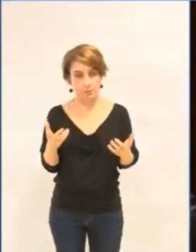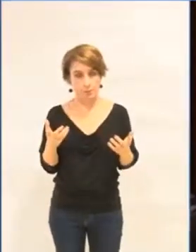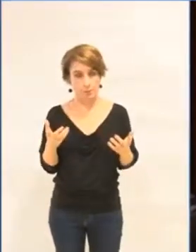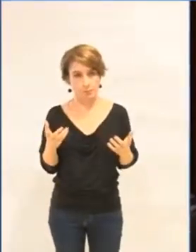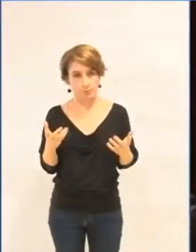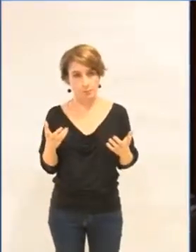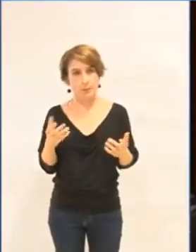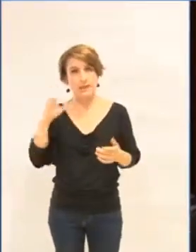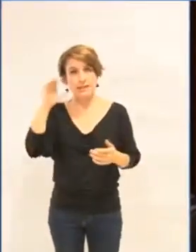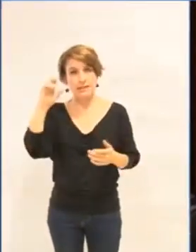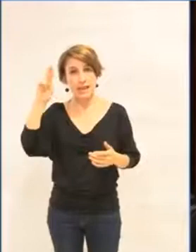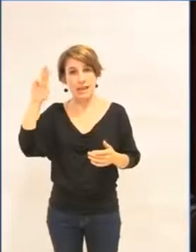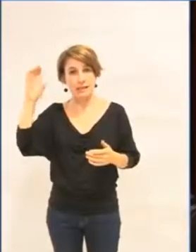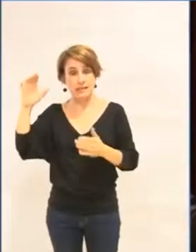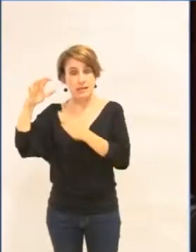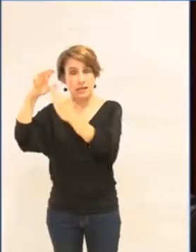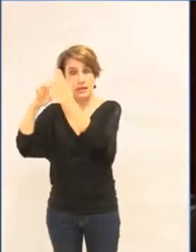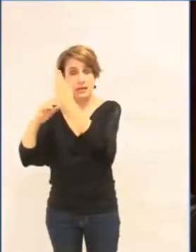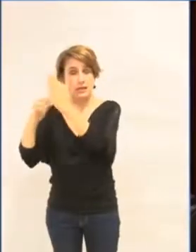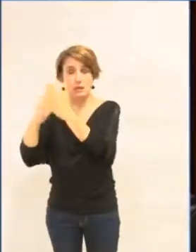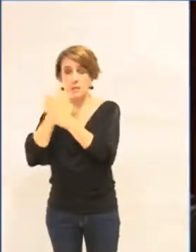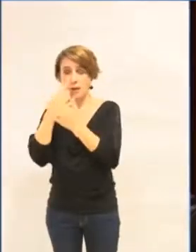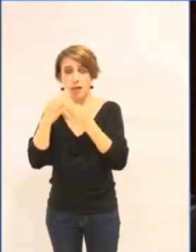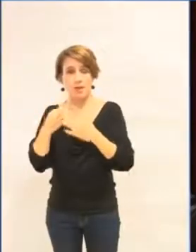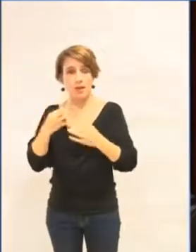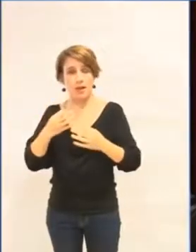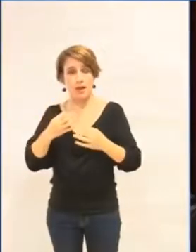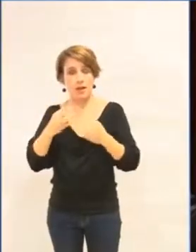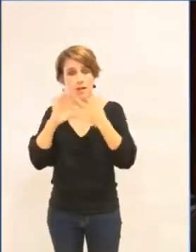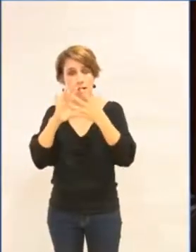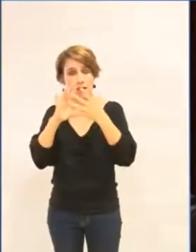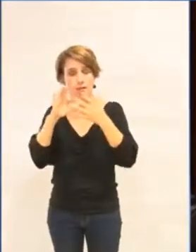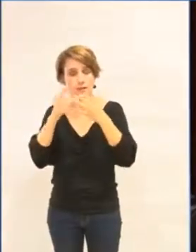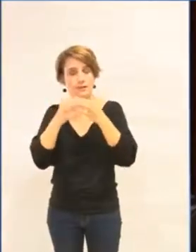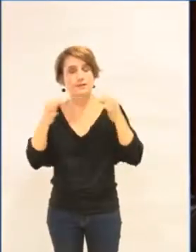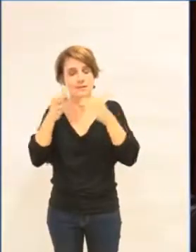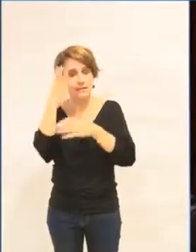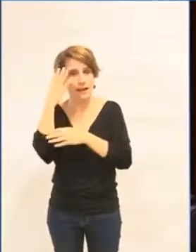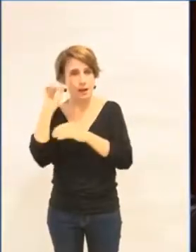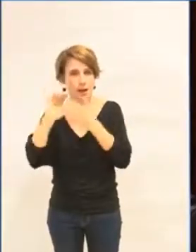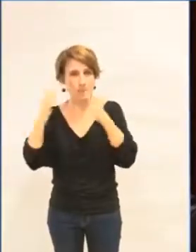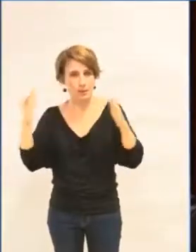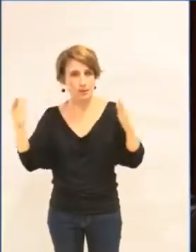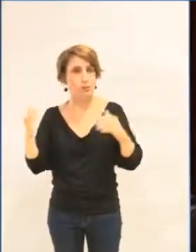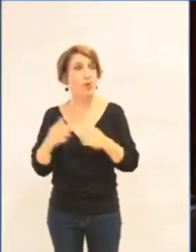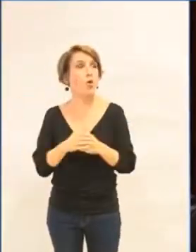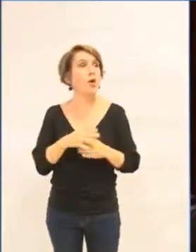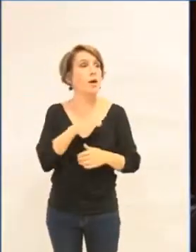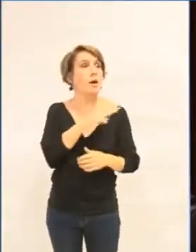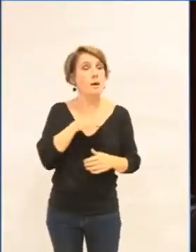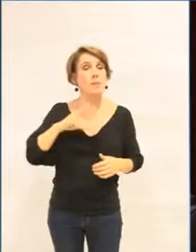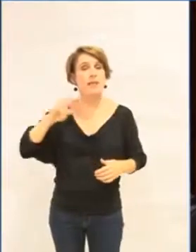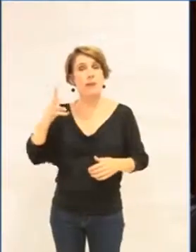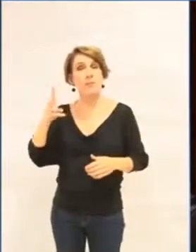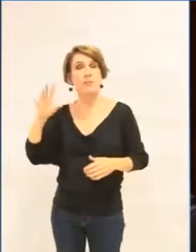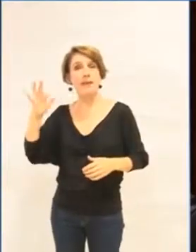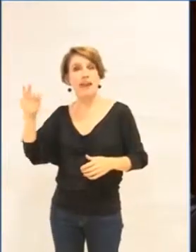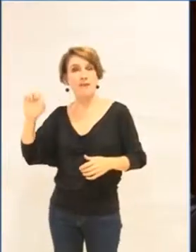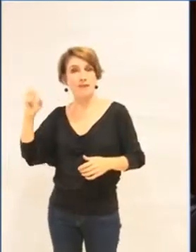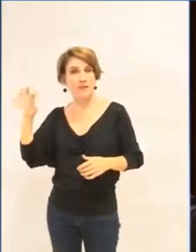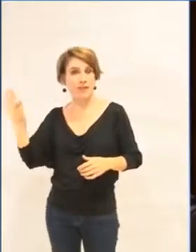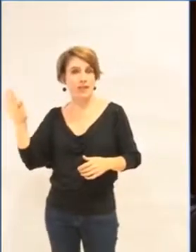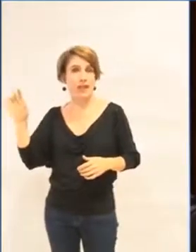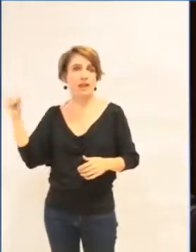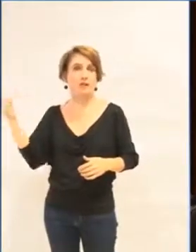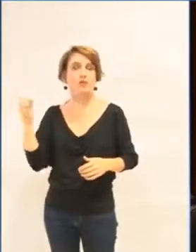Alpexpo. Madame Fiala-Finet, je vous remercie de votre satisfecit qui consiste à dire que M. Desto a très mal